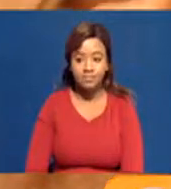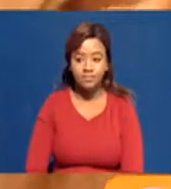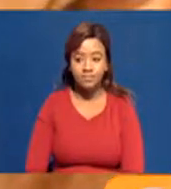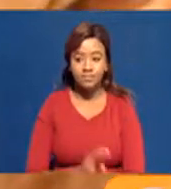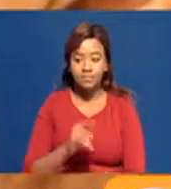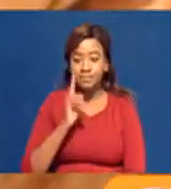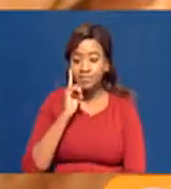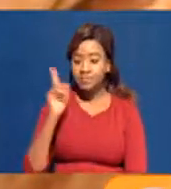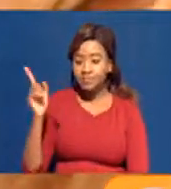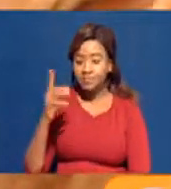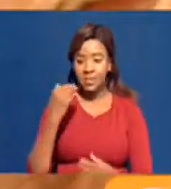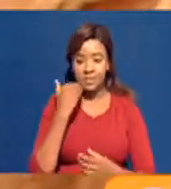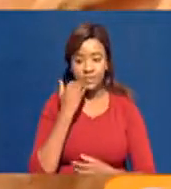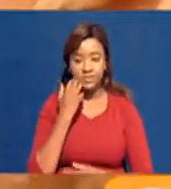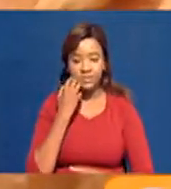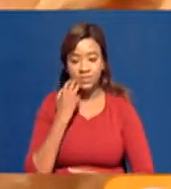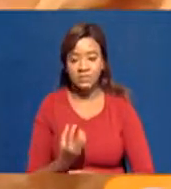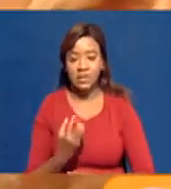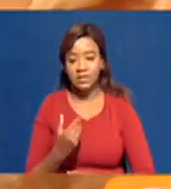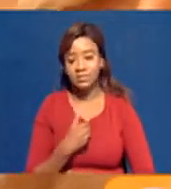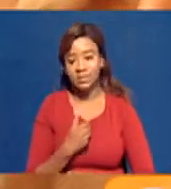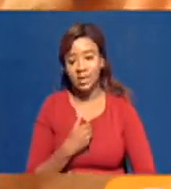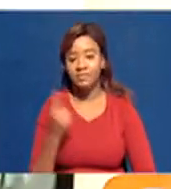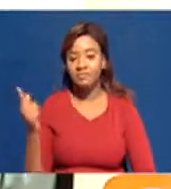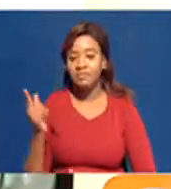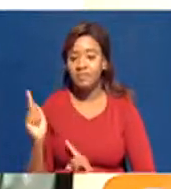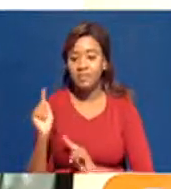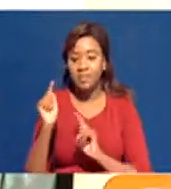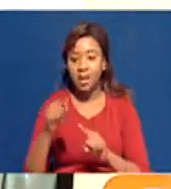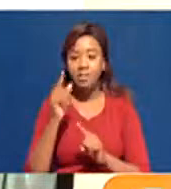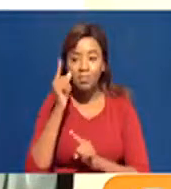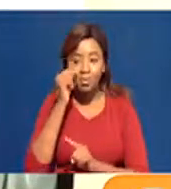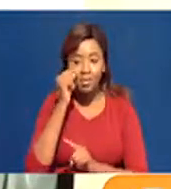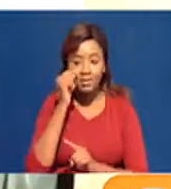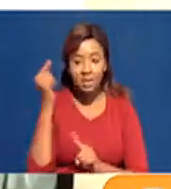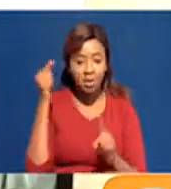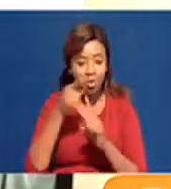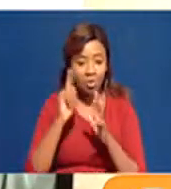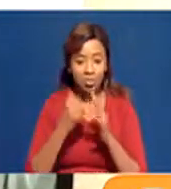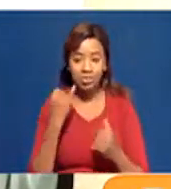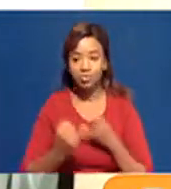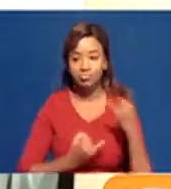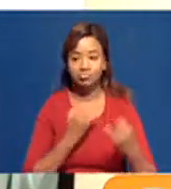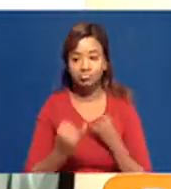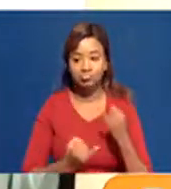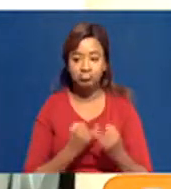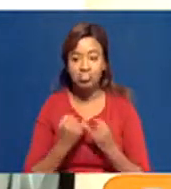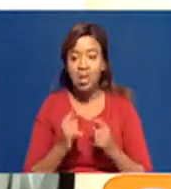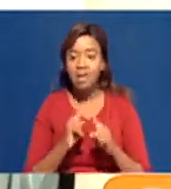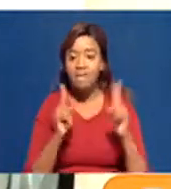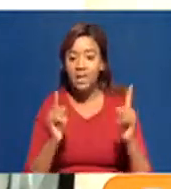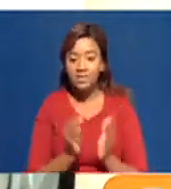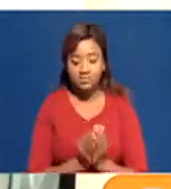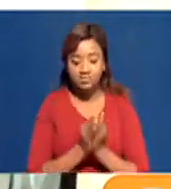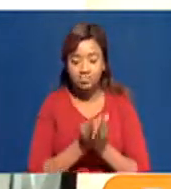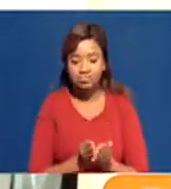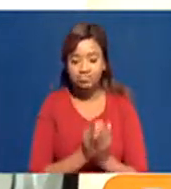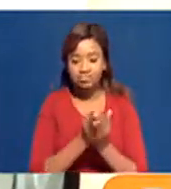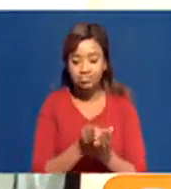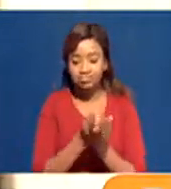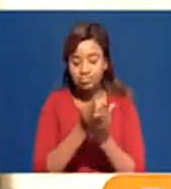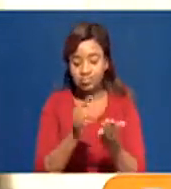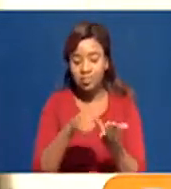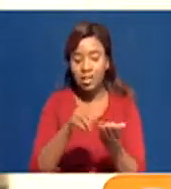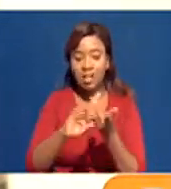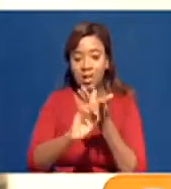Simanzi imegubika familia hii iliyofika Mombasa kujivinjari. Hii ni baada ya boti walimokuwa kisafiria kuzama majini na jamaa